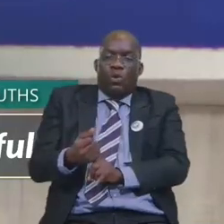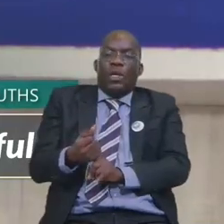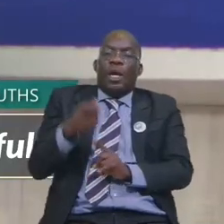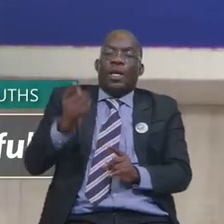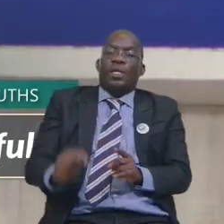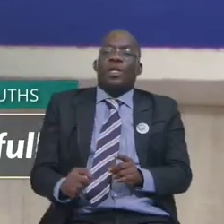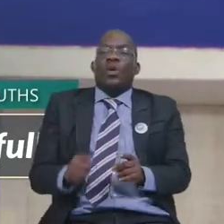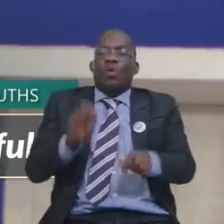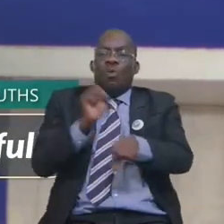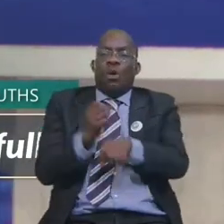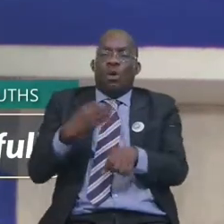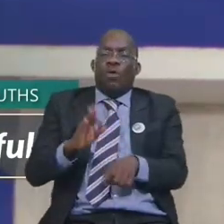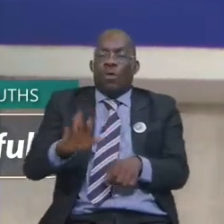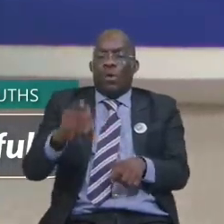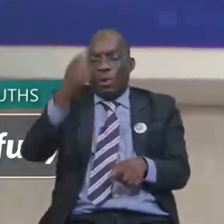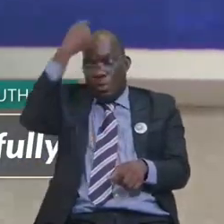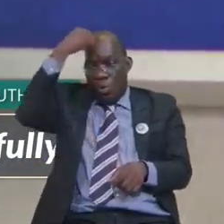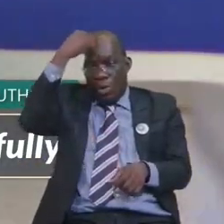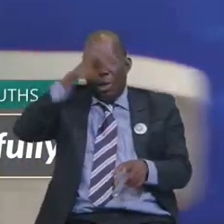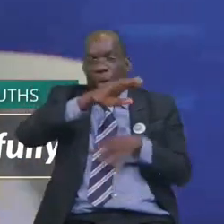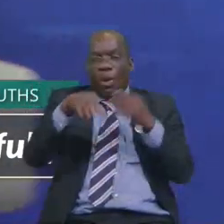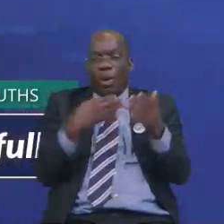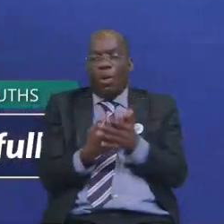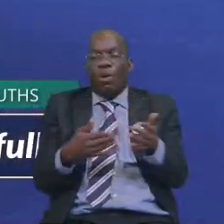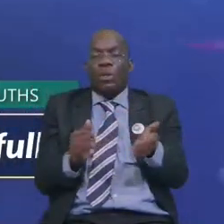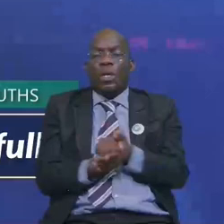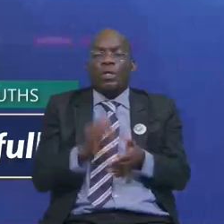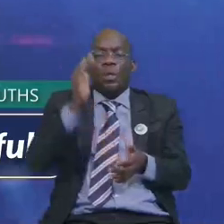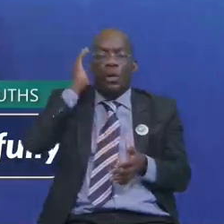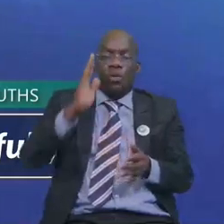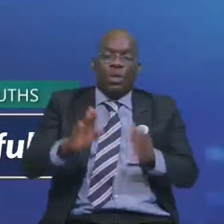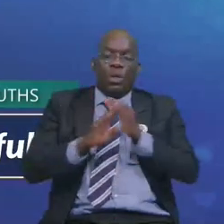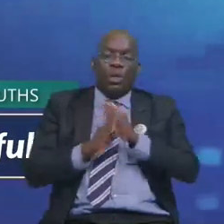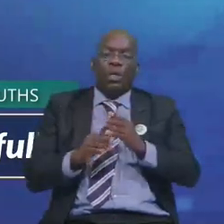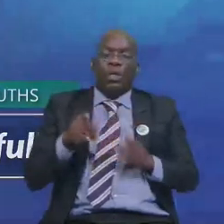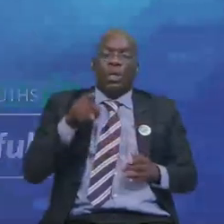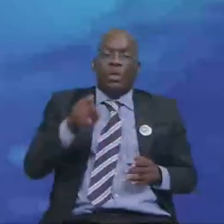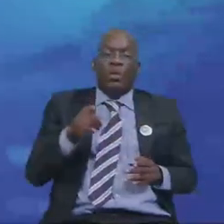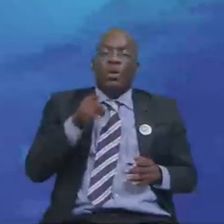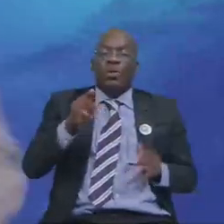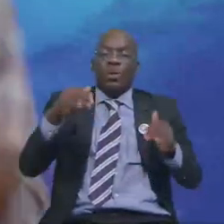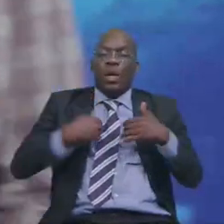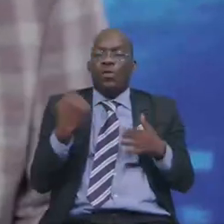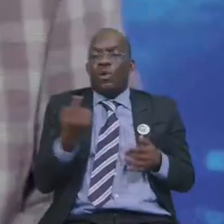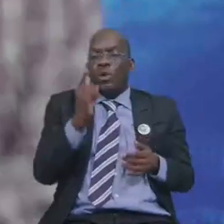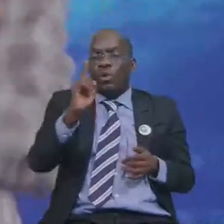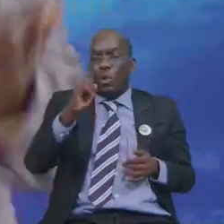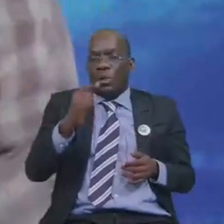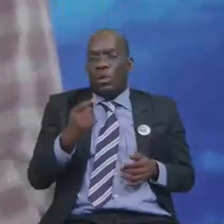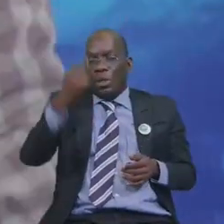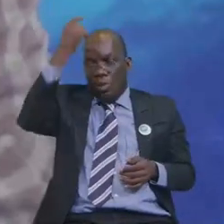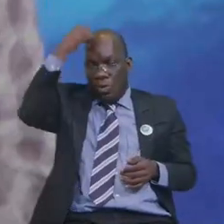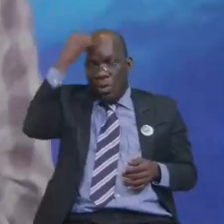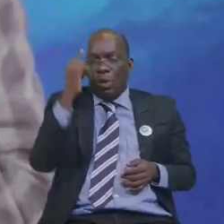toutes ces choses vont t'empêcher de réussir tu es un seul cerveau tu es une seule pensée